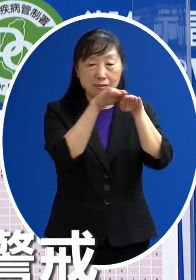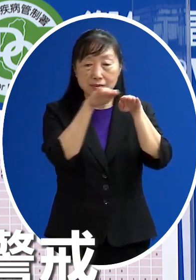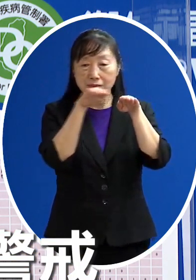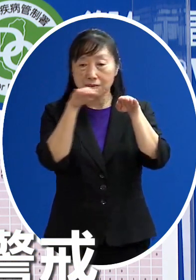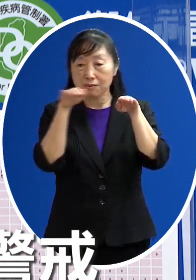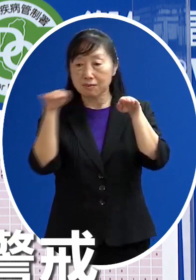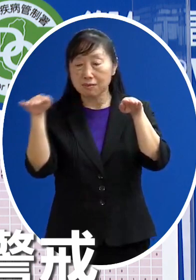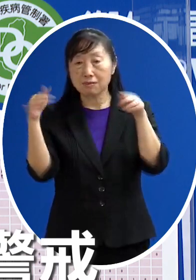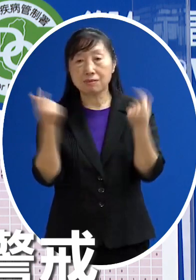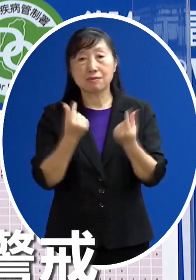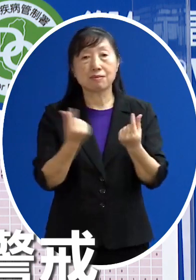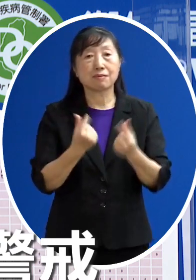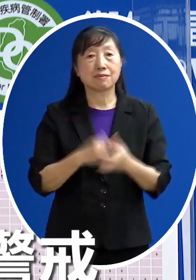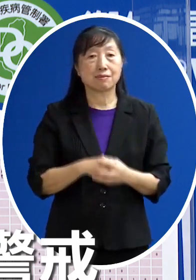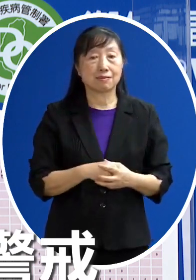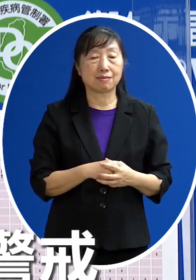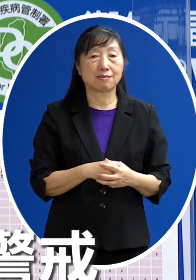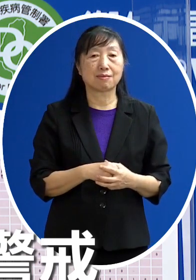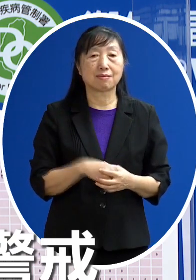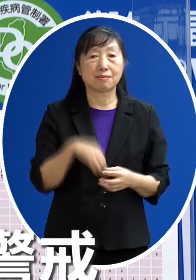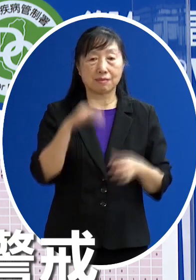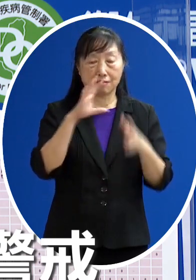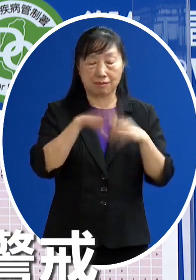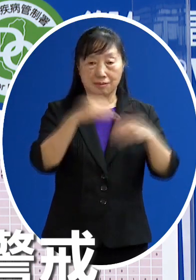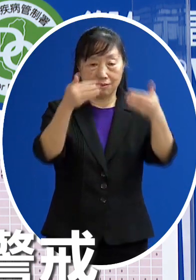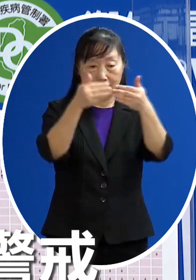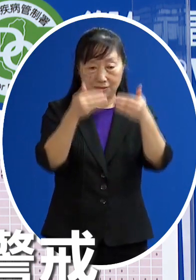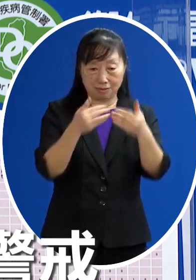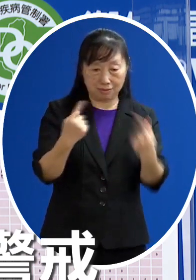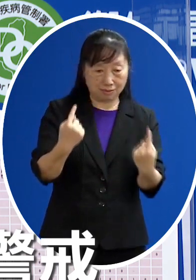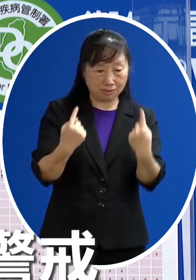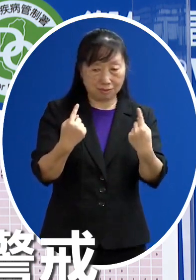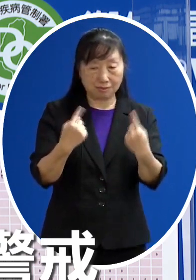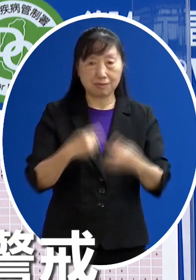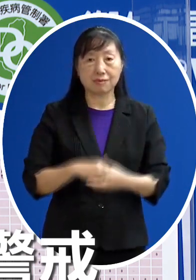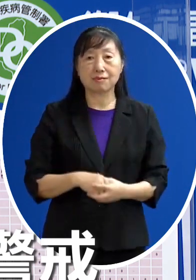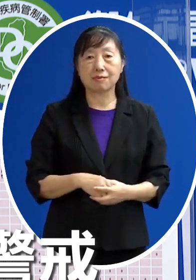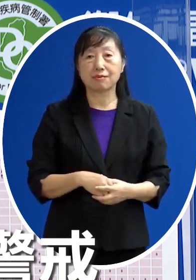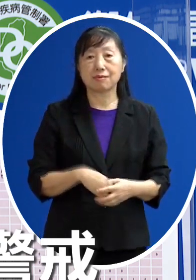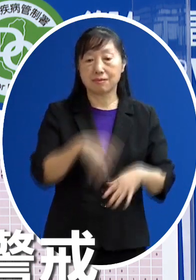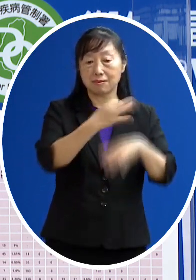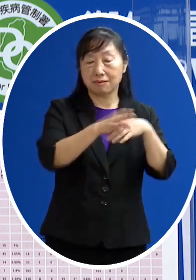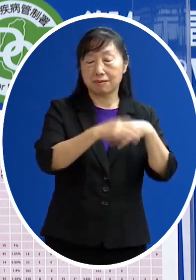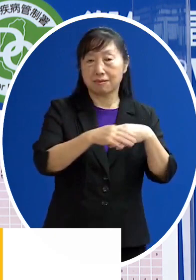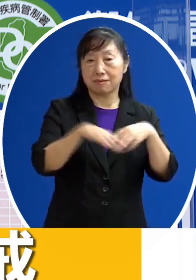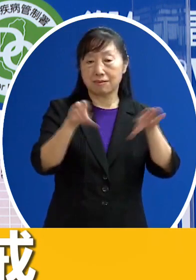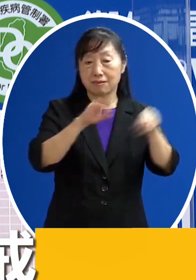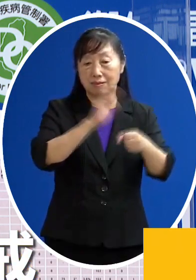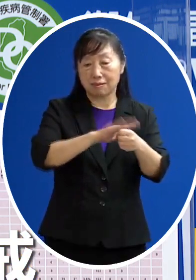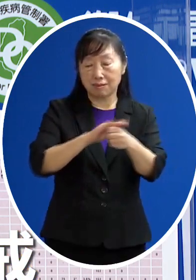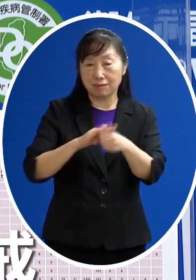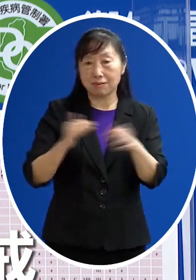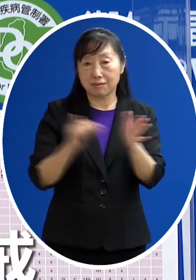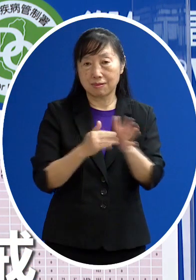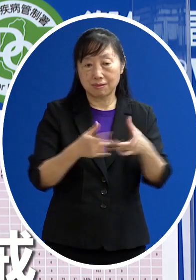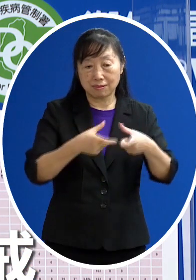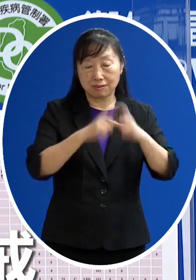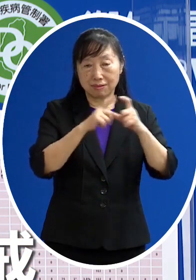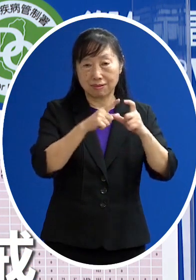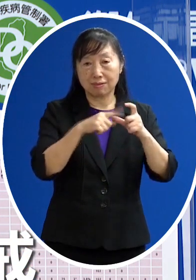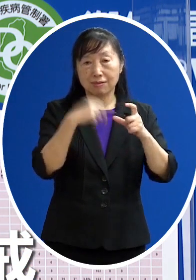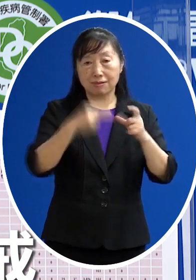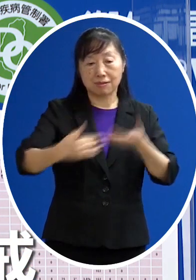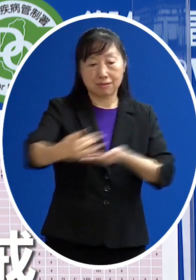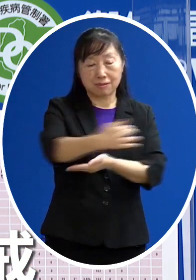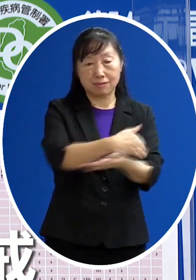个情况。好，所以用这两个来看的时候，我们认为是把这个校正回归的一些案子哈，能够收集得